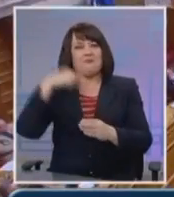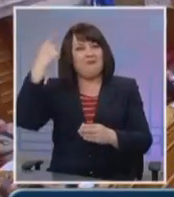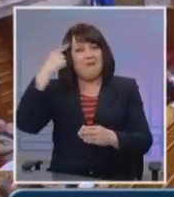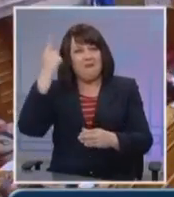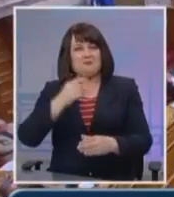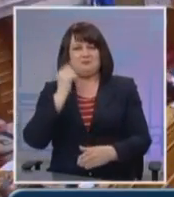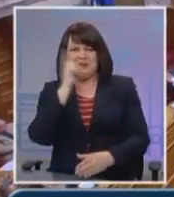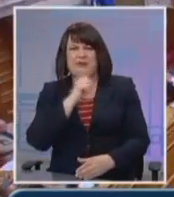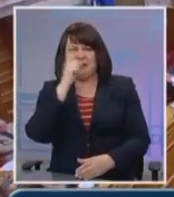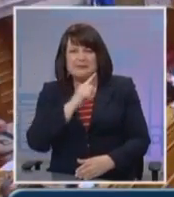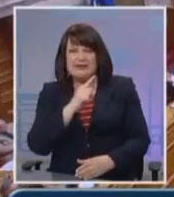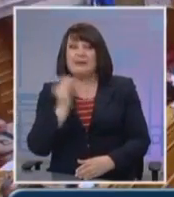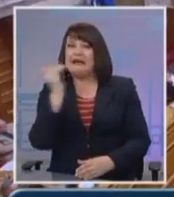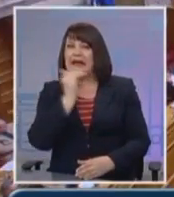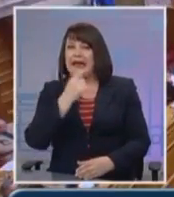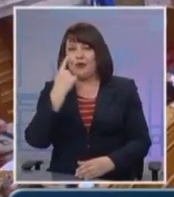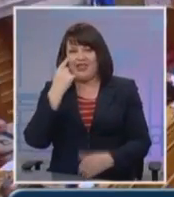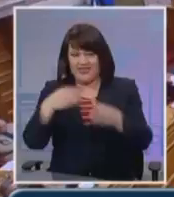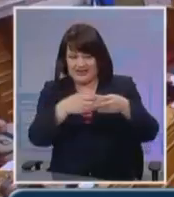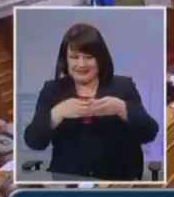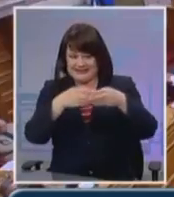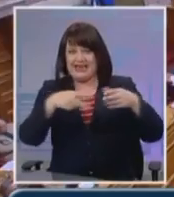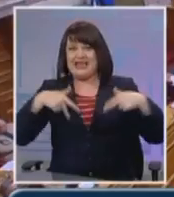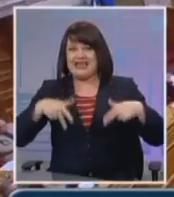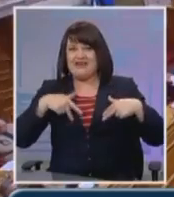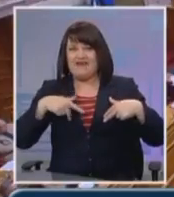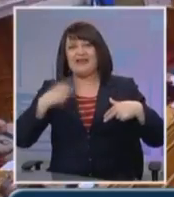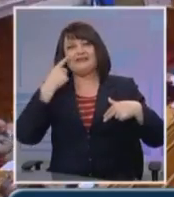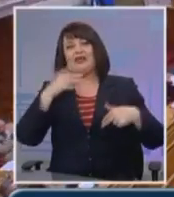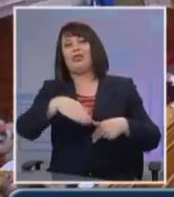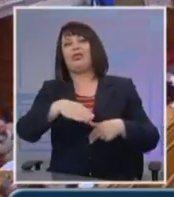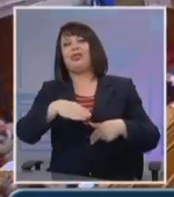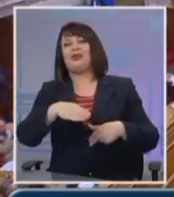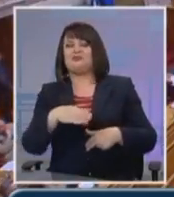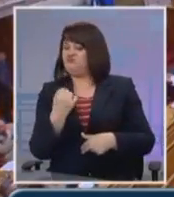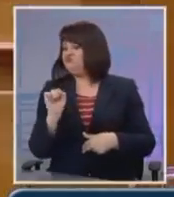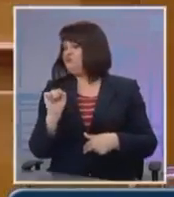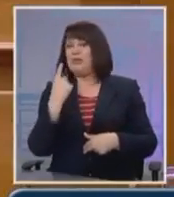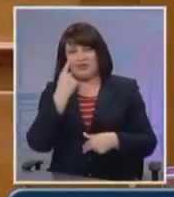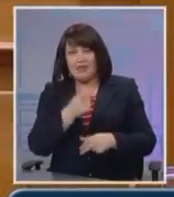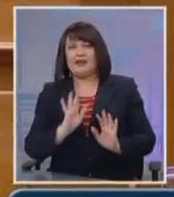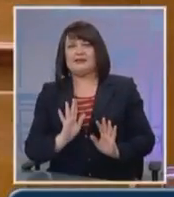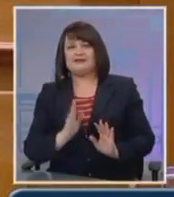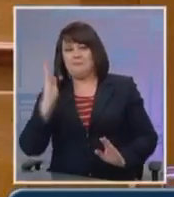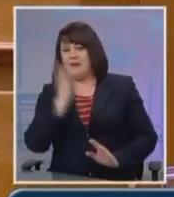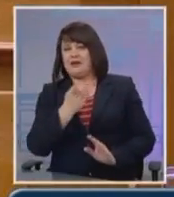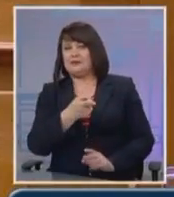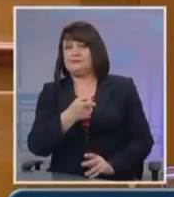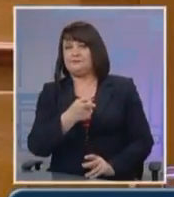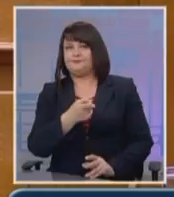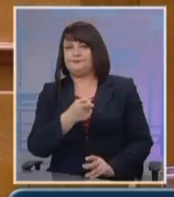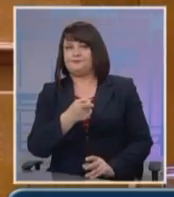θα παρακαλώ, σύντομα, παρακαλώ, σταματήστε, της απαξίωσης και της περιφρόνησης. Και οι πληγές